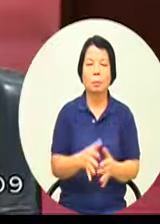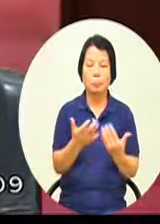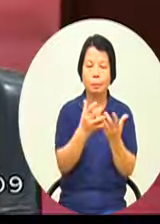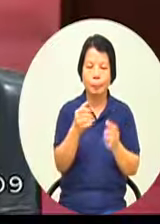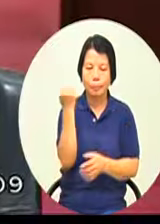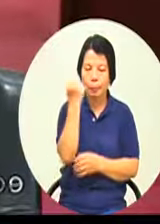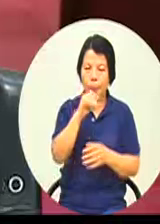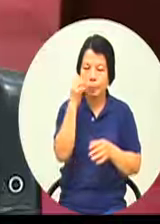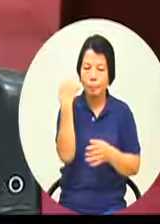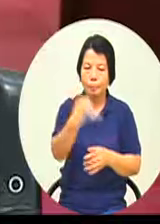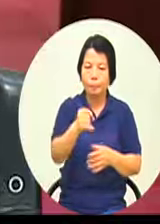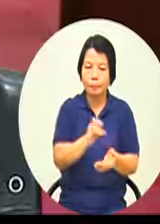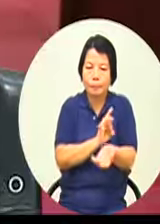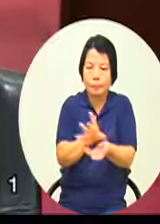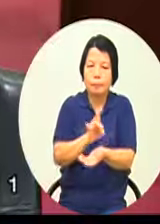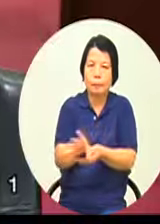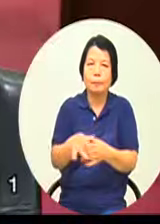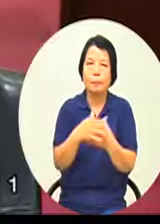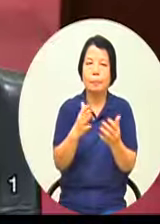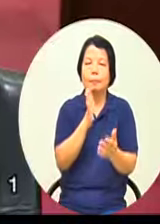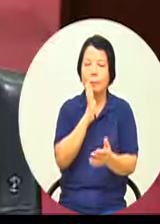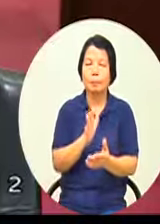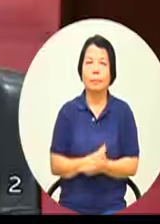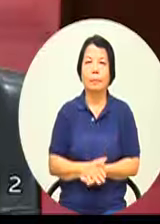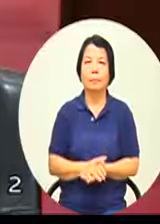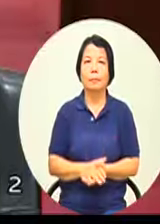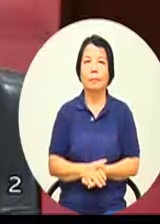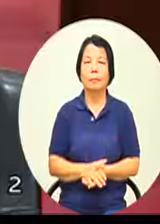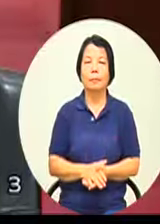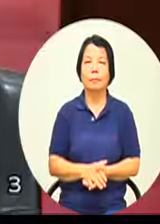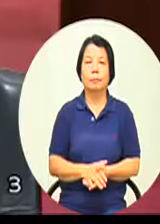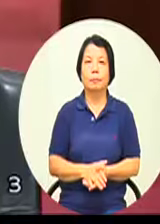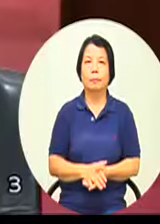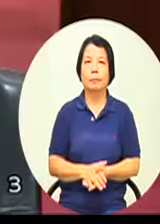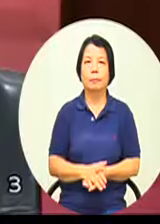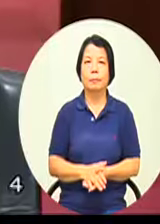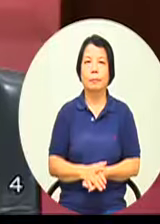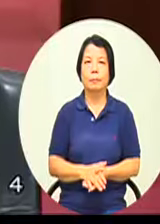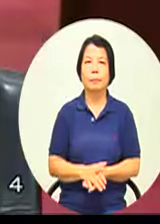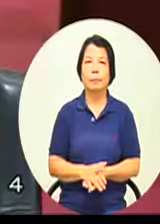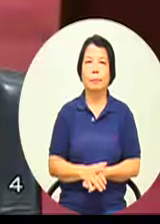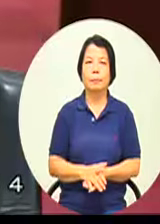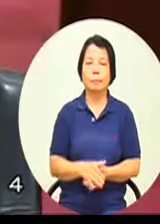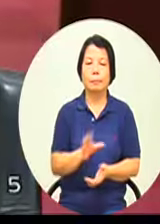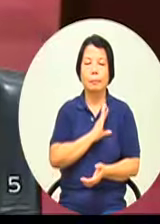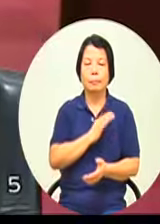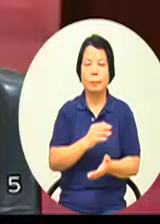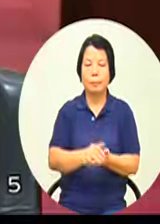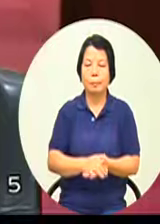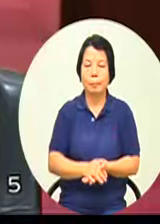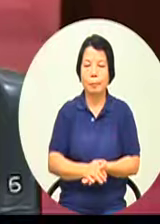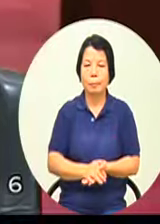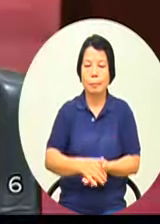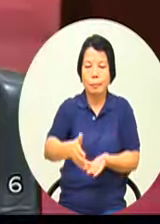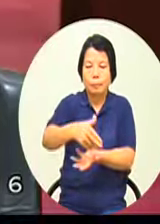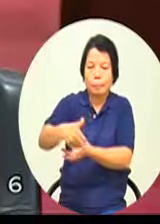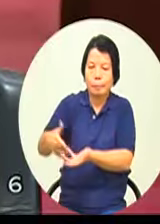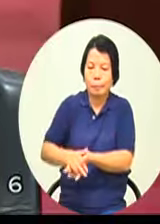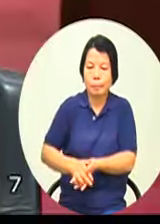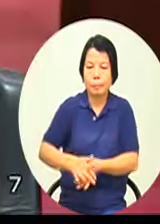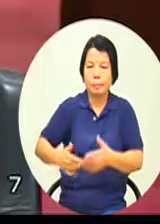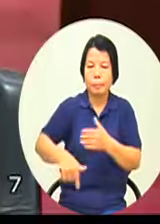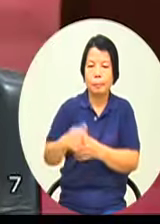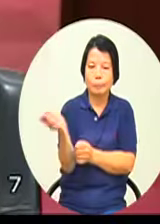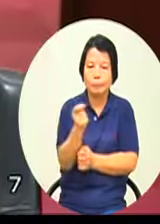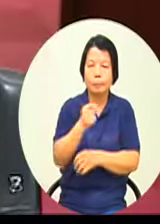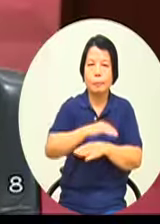对？吼，这也是一个大自然问题啦，吼、哦。啊，这个用原清的速度，对不对？吼，有那真紧啦，但是咧，